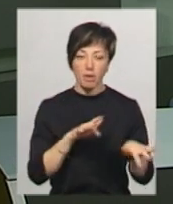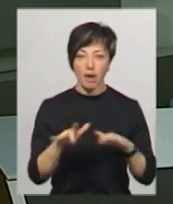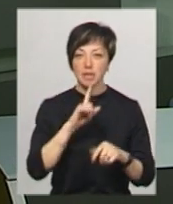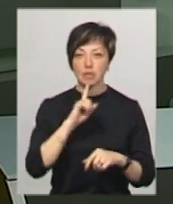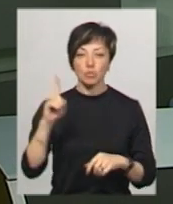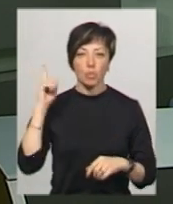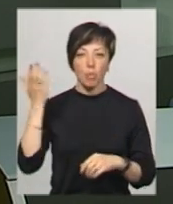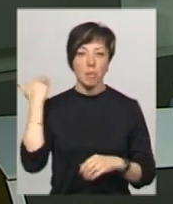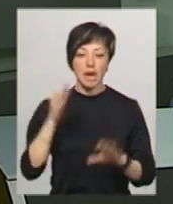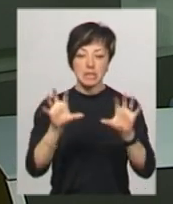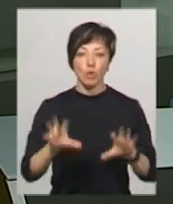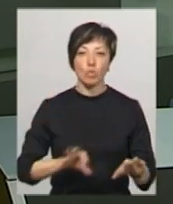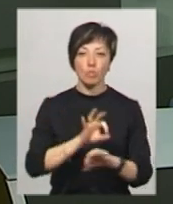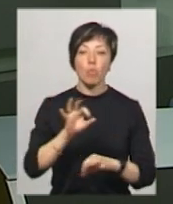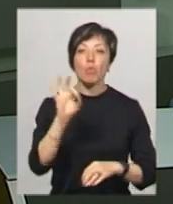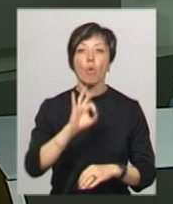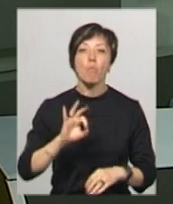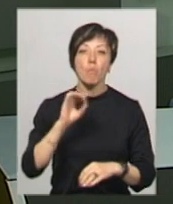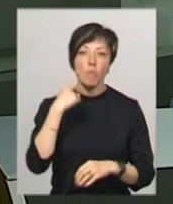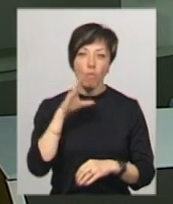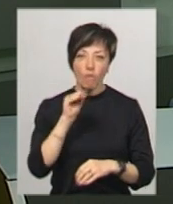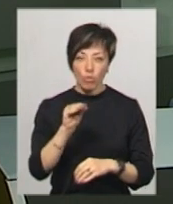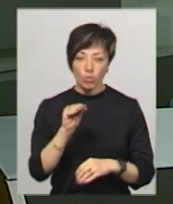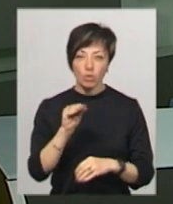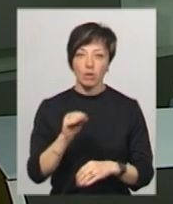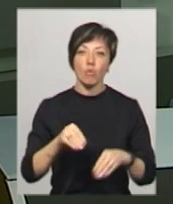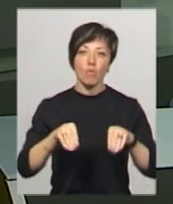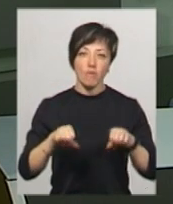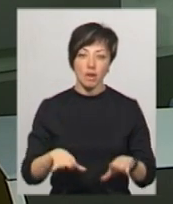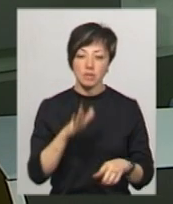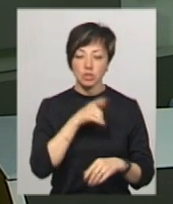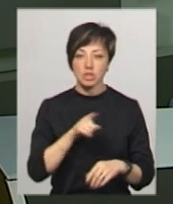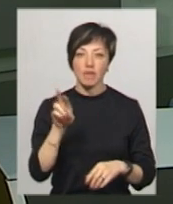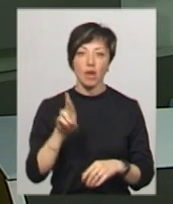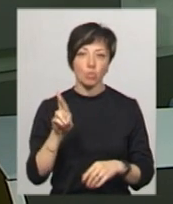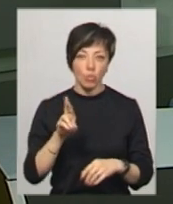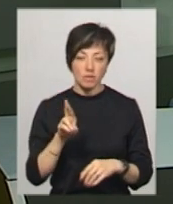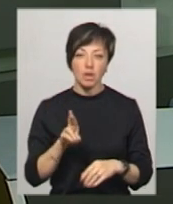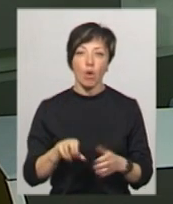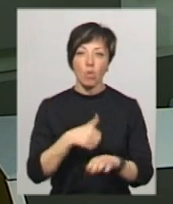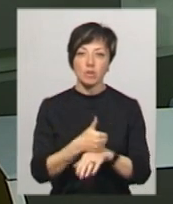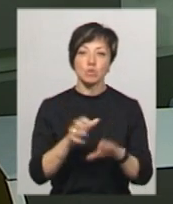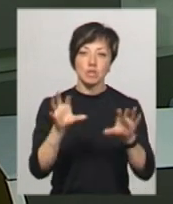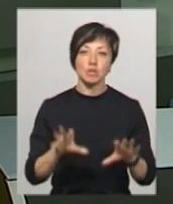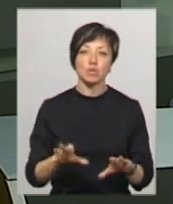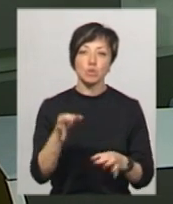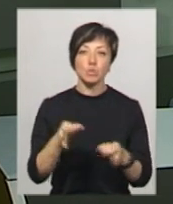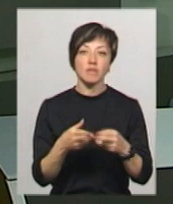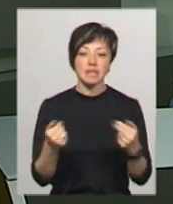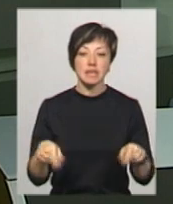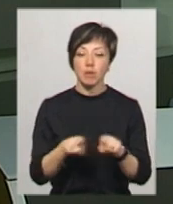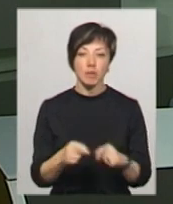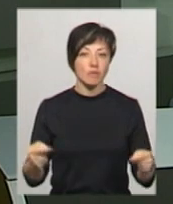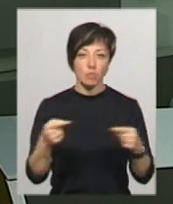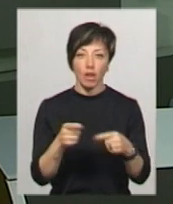рік тому попередній закон про мову авторів Ківалова-Колісніченка, ухвалений за часів Януковича, Конституційний суд визнав таким, що не